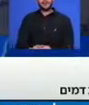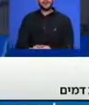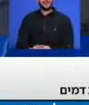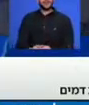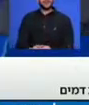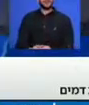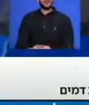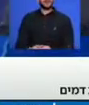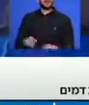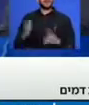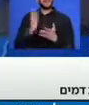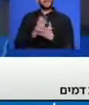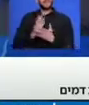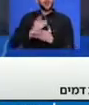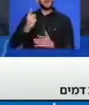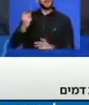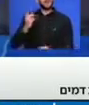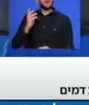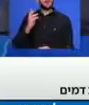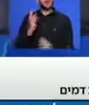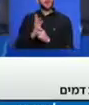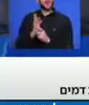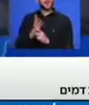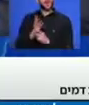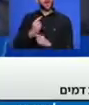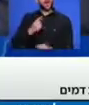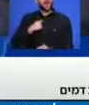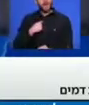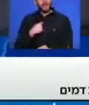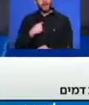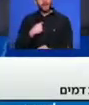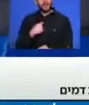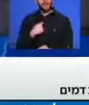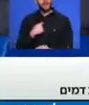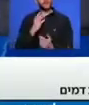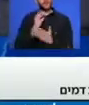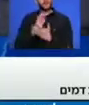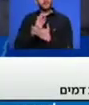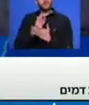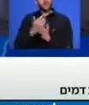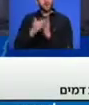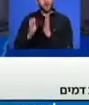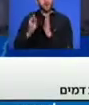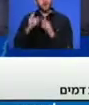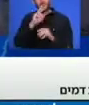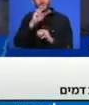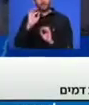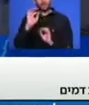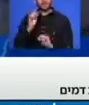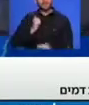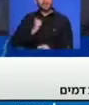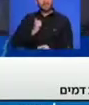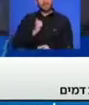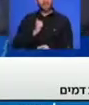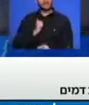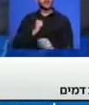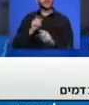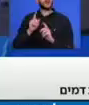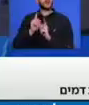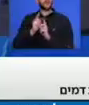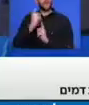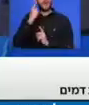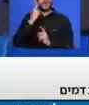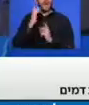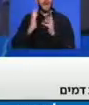אברסוף נובה בלאסוף, חיבוקים ולא כדורים, אני אגש, אני אוריד את האלמנטים הצבאיים, את האלמנטים המיליטריסטיים, האלימים שגרמו